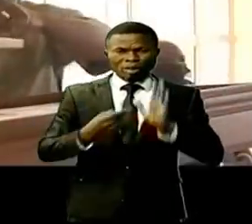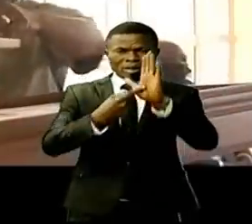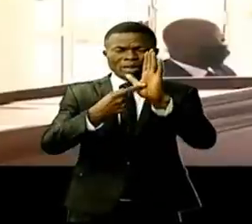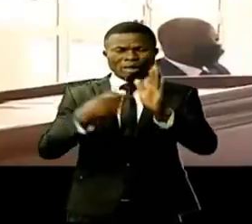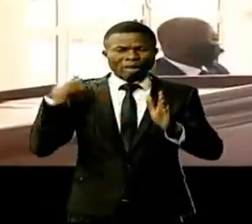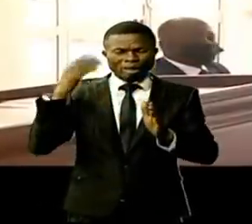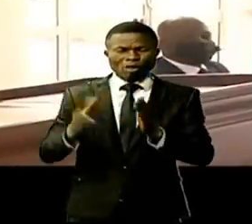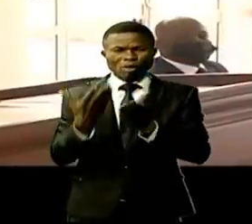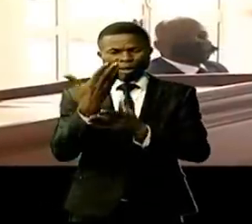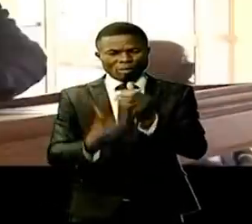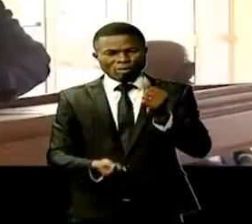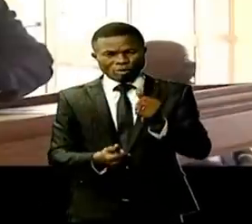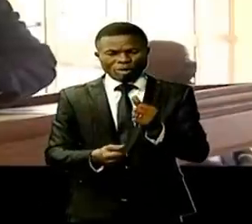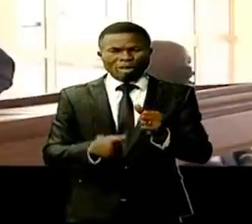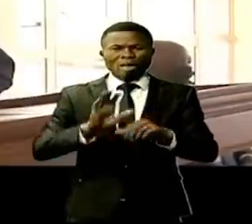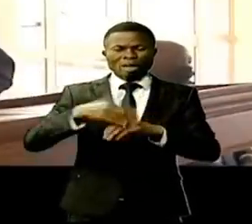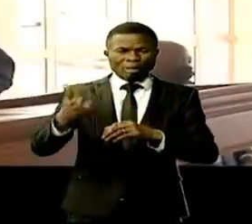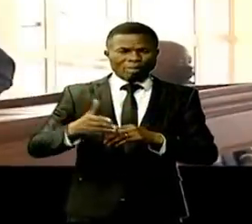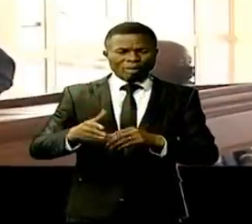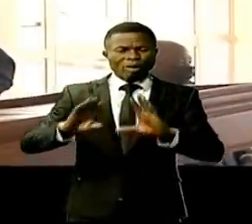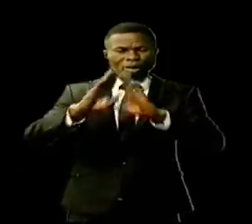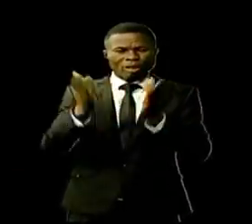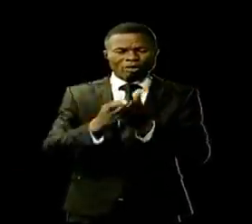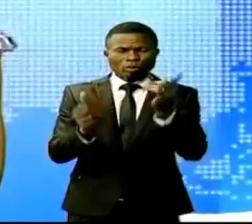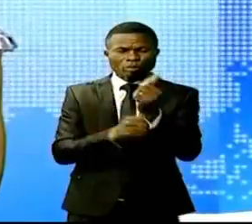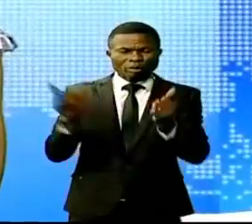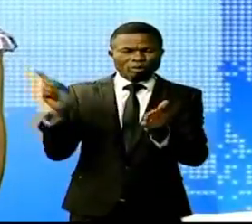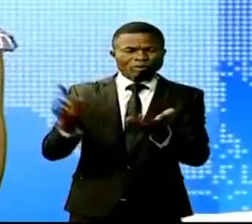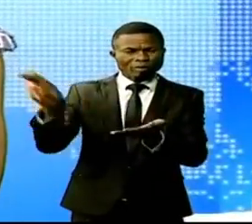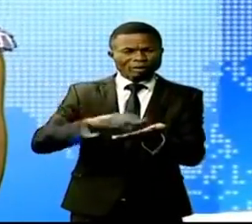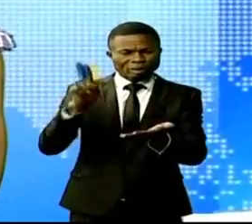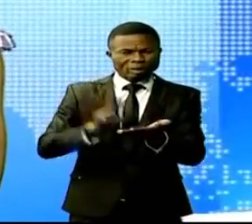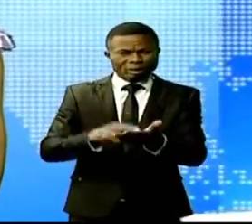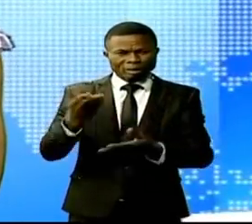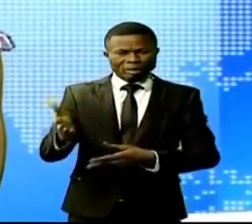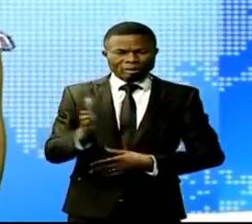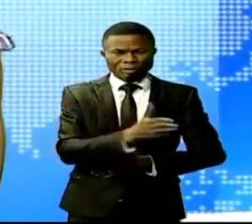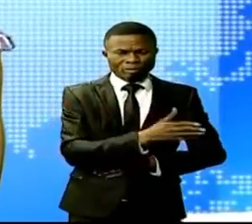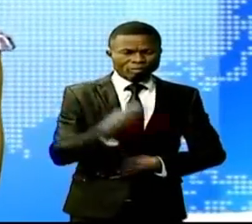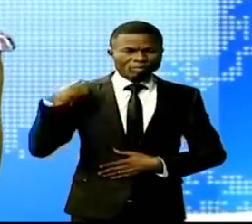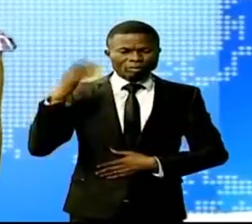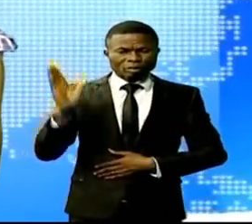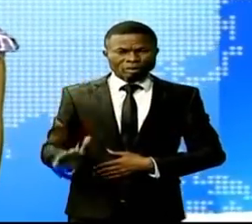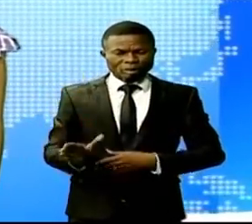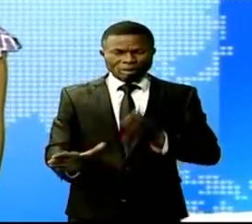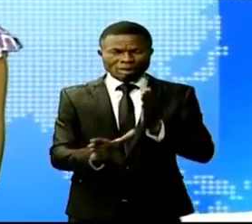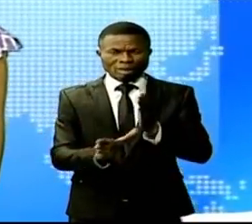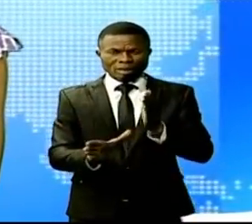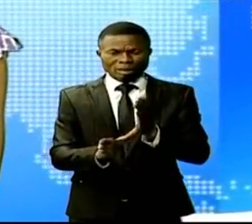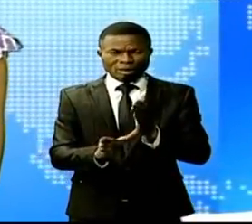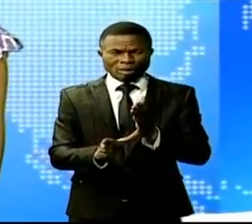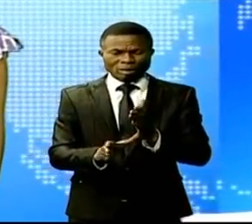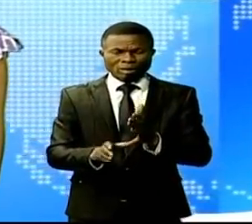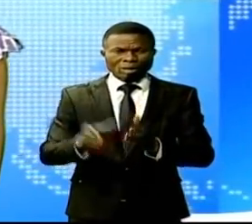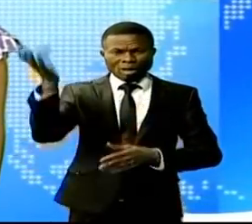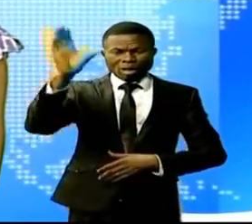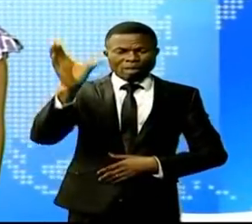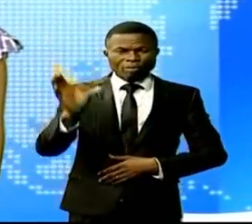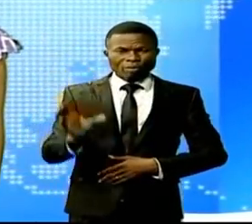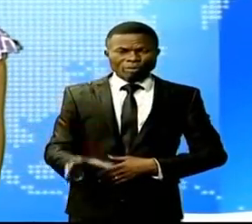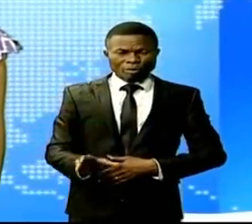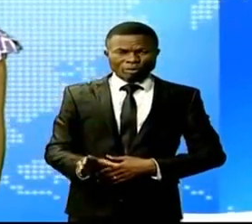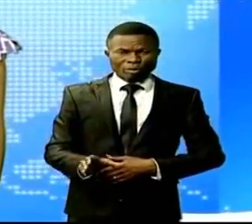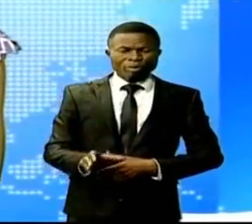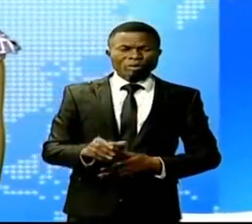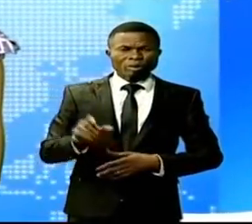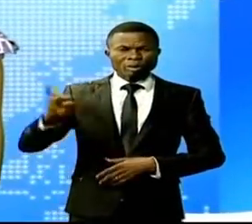gouverneur empêché, puis par tous les participants. Et le gouverneur ad intérim du Congo central,